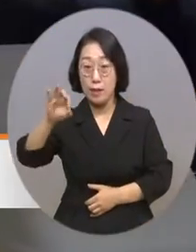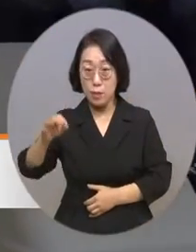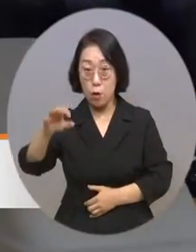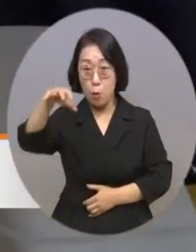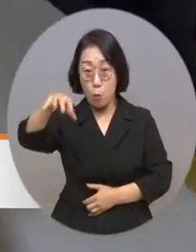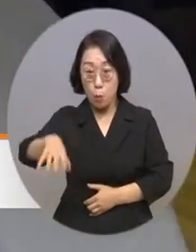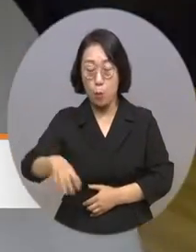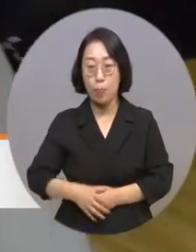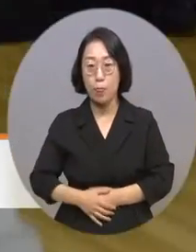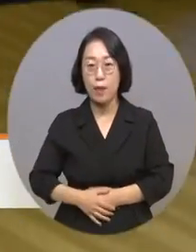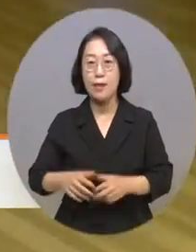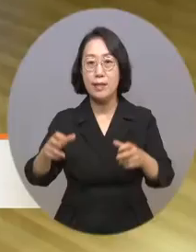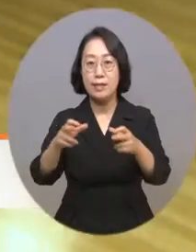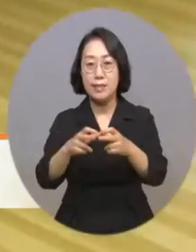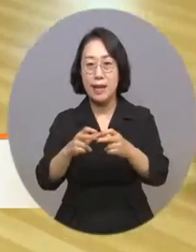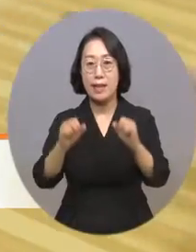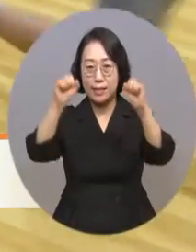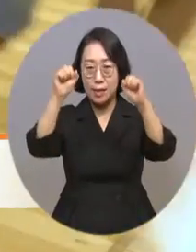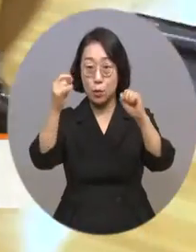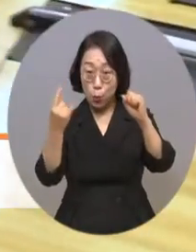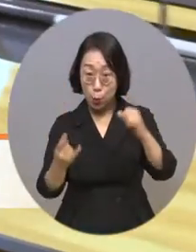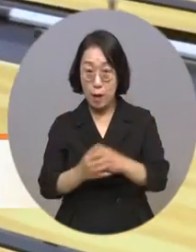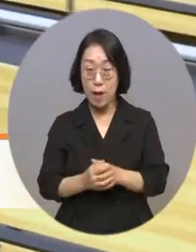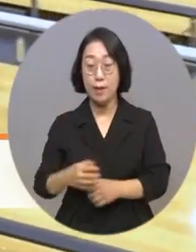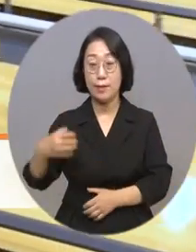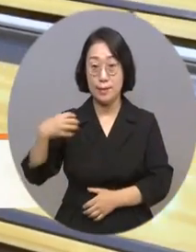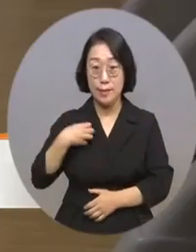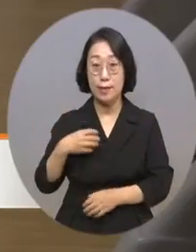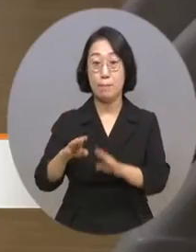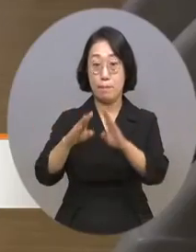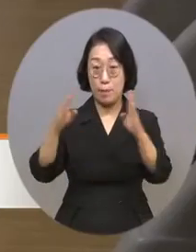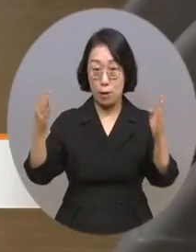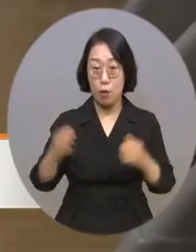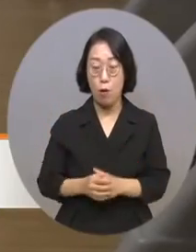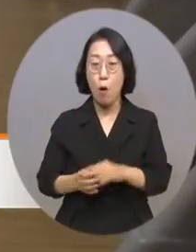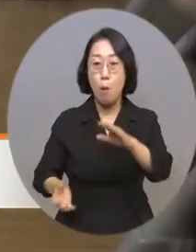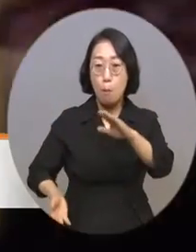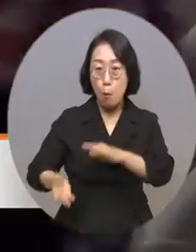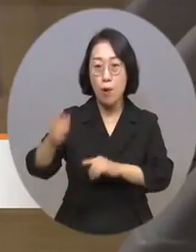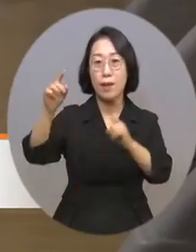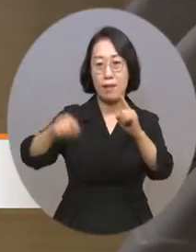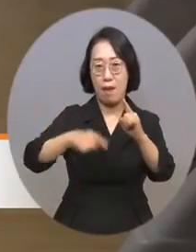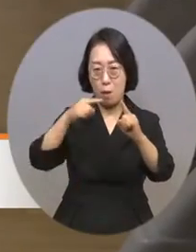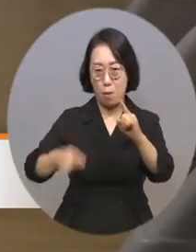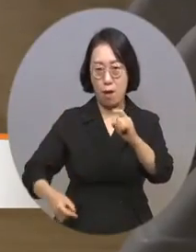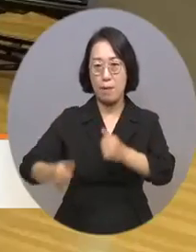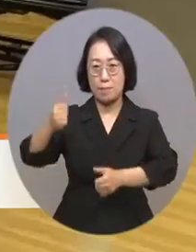횡성군에서 횡성군 장애인체육회가 주최한 제1회 장애인 볼링대회가 열렸습니다.